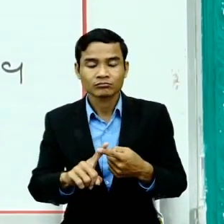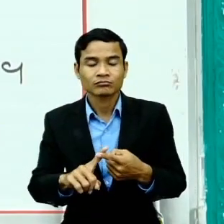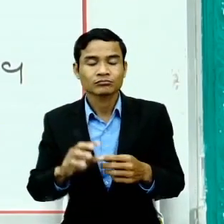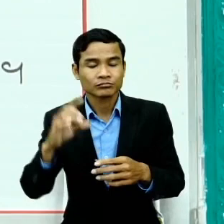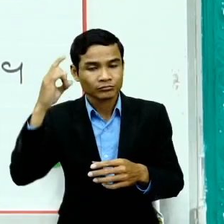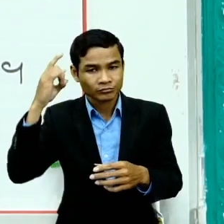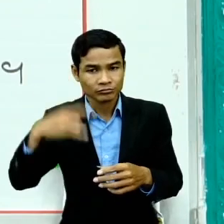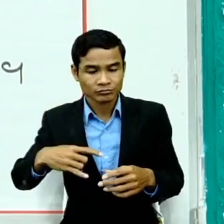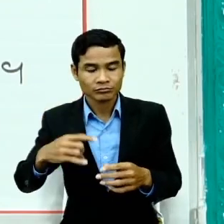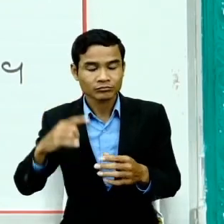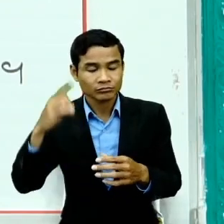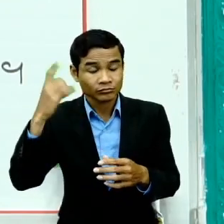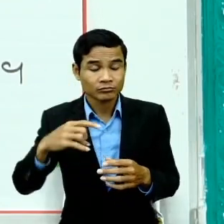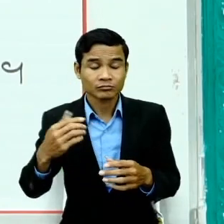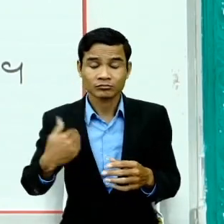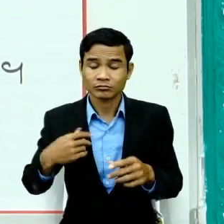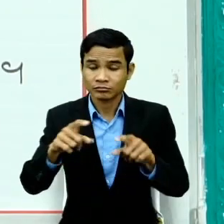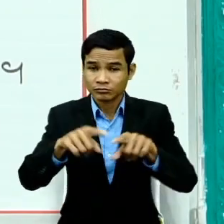cá vậy khá con